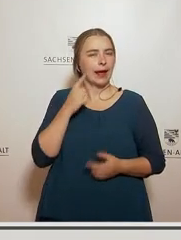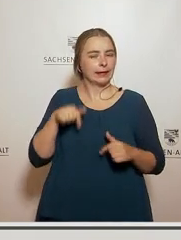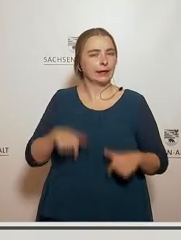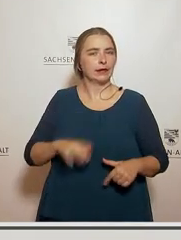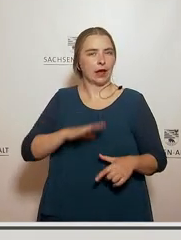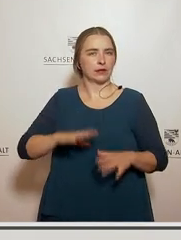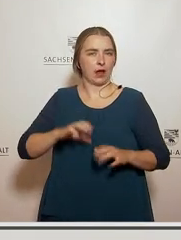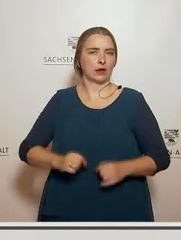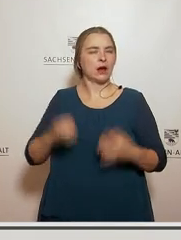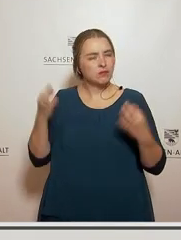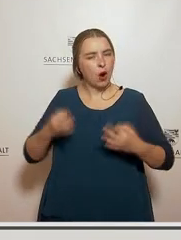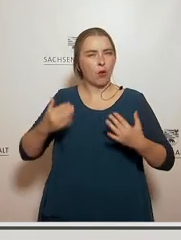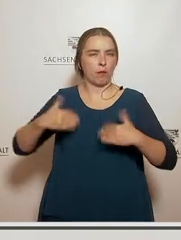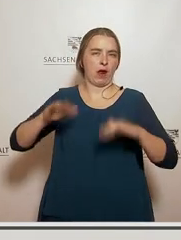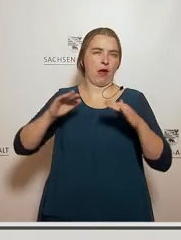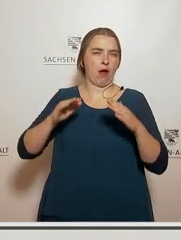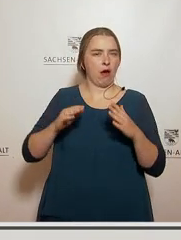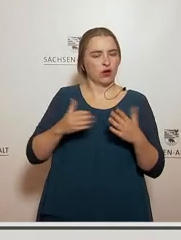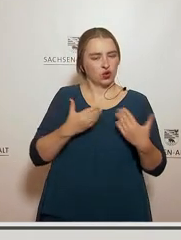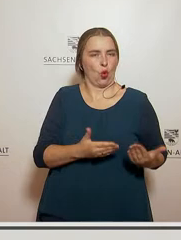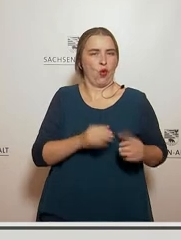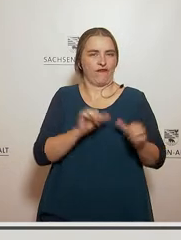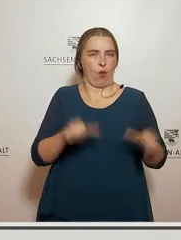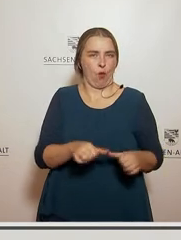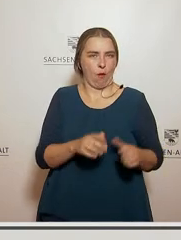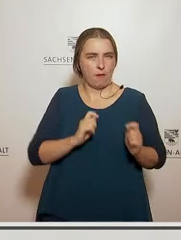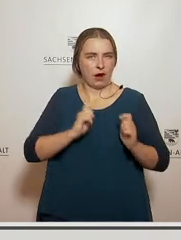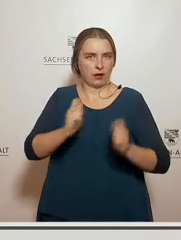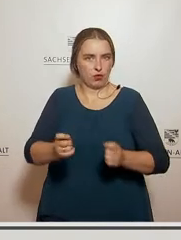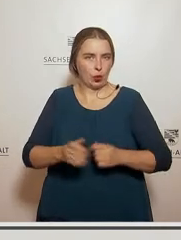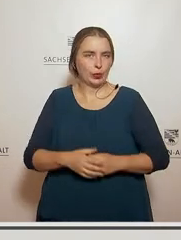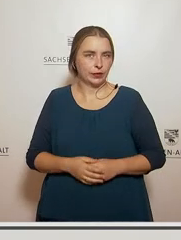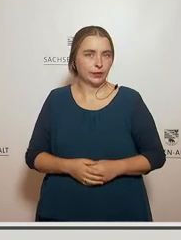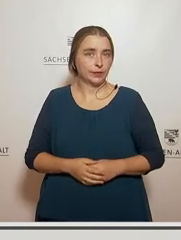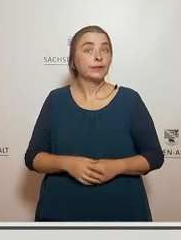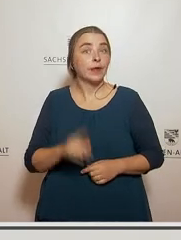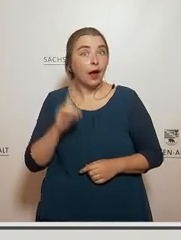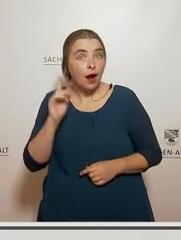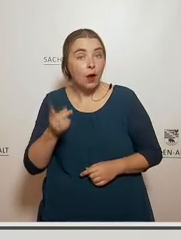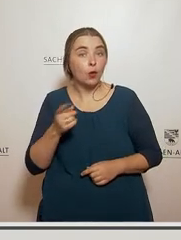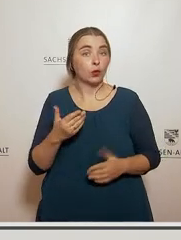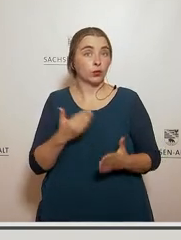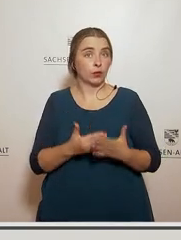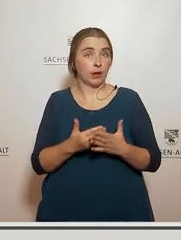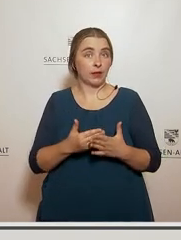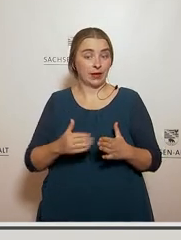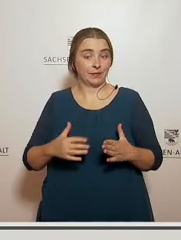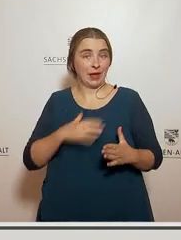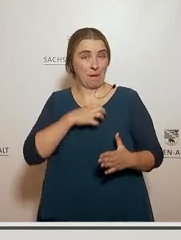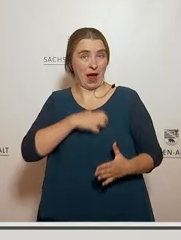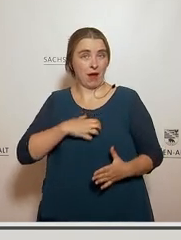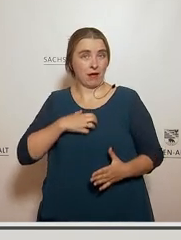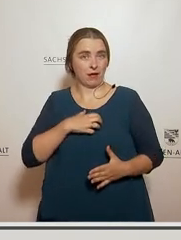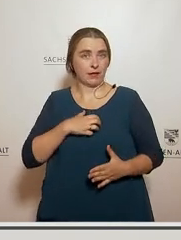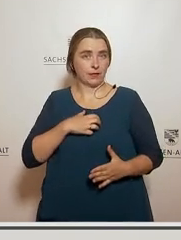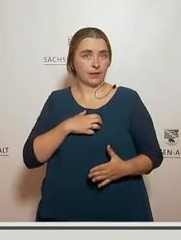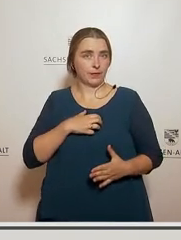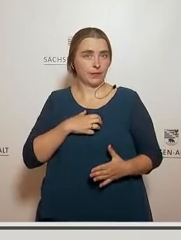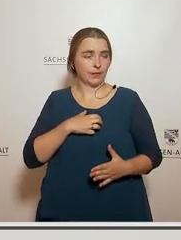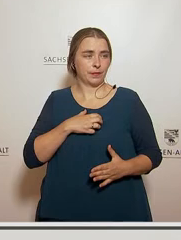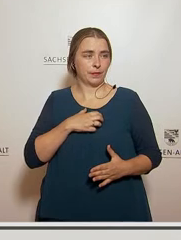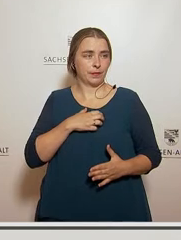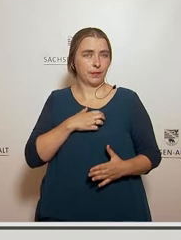auch deutlich daran, weil ja Bayern auch noch dazu gehört. Das ist ja quasi, das Land ist ja quasi so dreigeteilt,